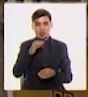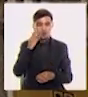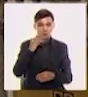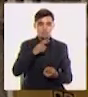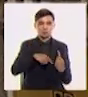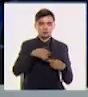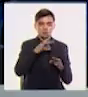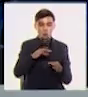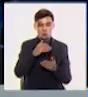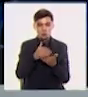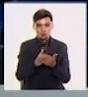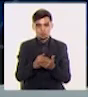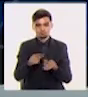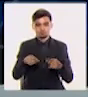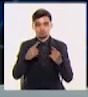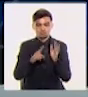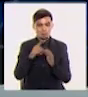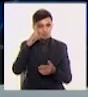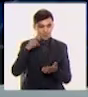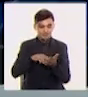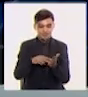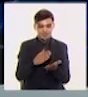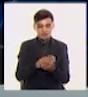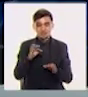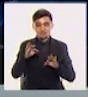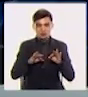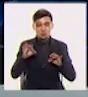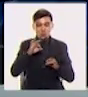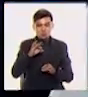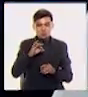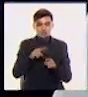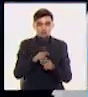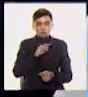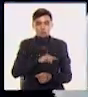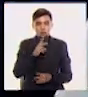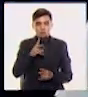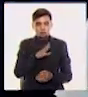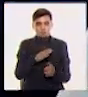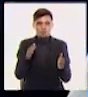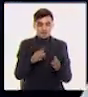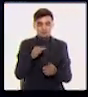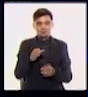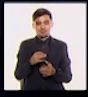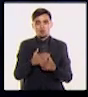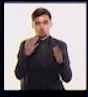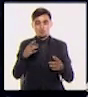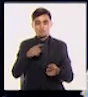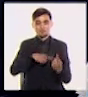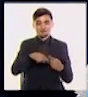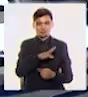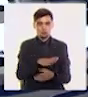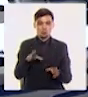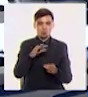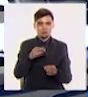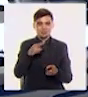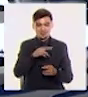бизнес бағдарламасында жүзеге асыруда. Жоба сауда және қызмет көрсету салаларында жұмыс істеп жүрген шағын және орта бизнес өкілдеріне арналған.